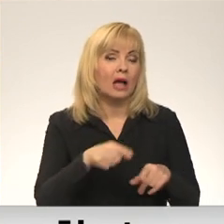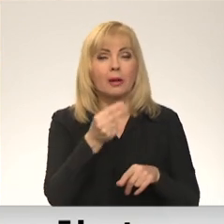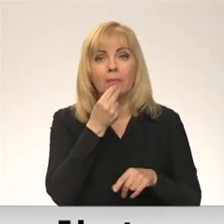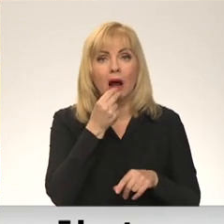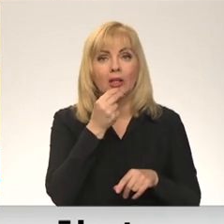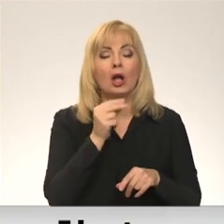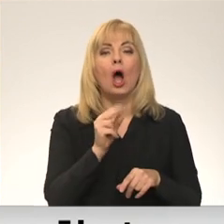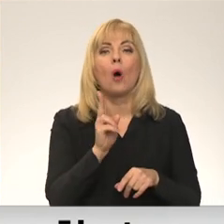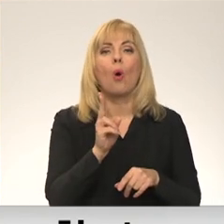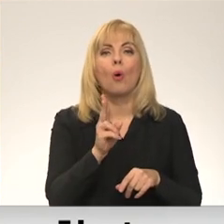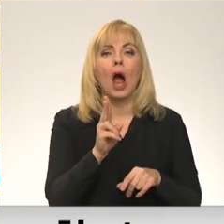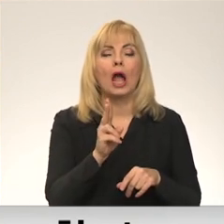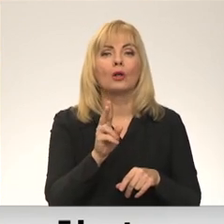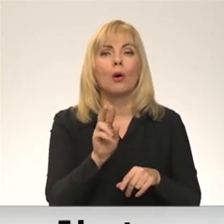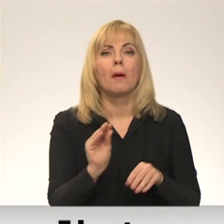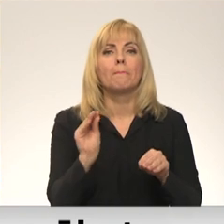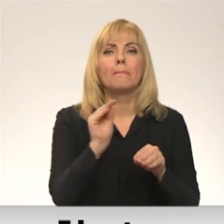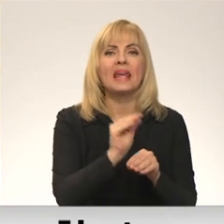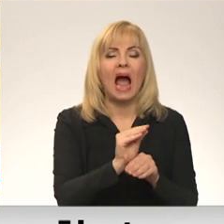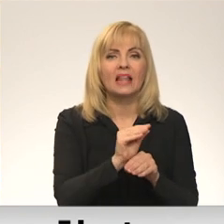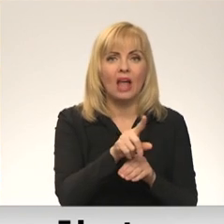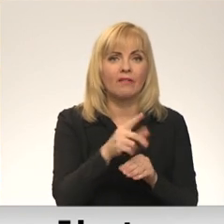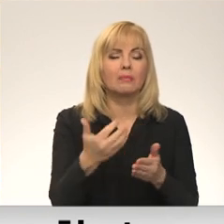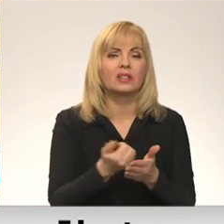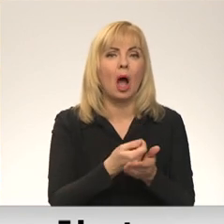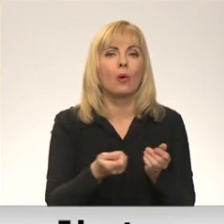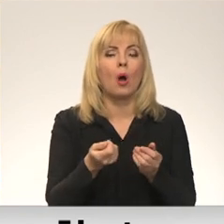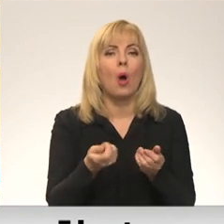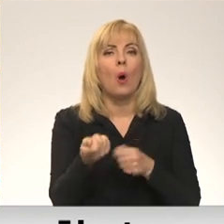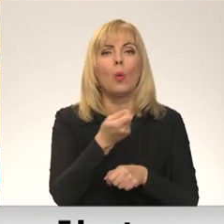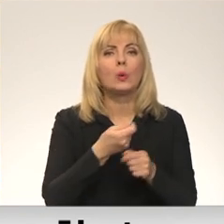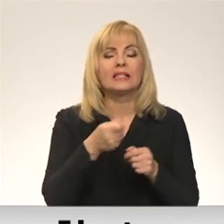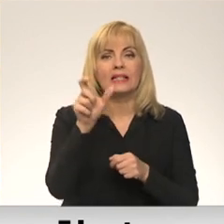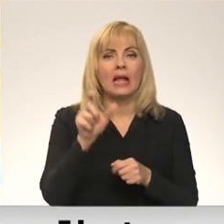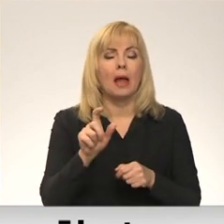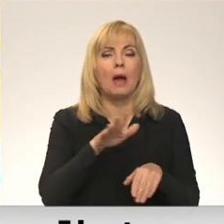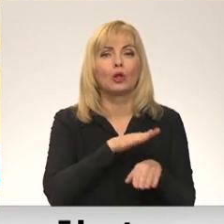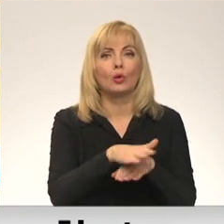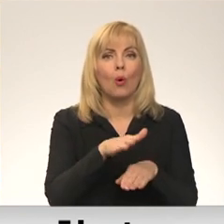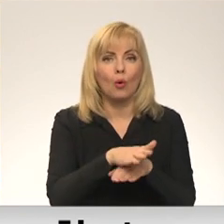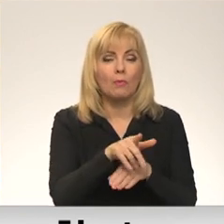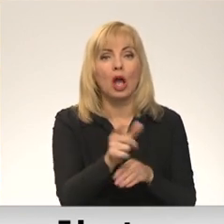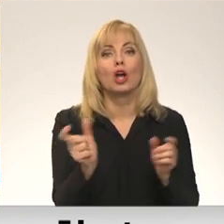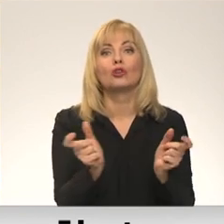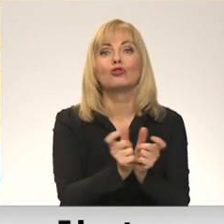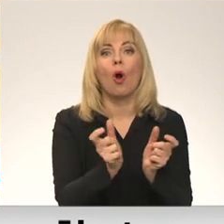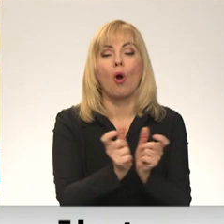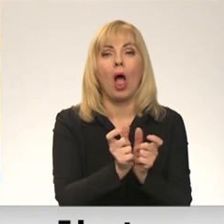kukaiņu proteīnu piedevām sākos arī jaunā uzņēmēja no Tukuma un pirmās tāpušas šokolādes